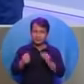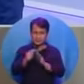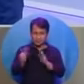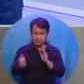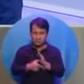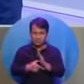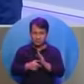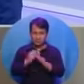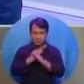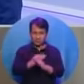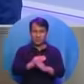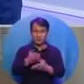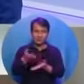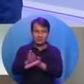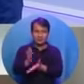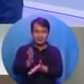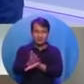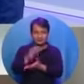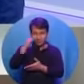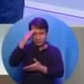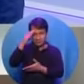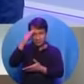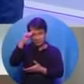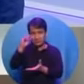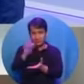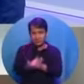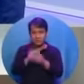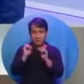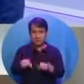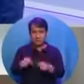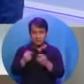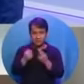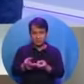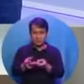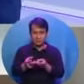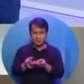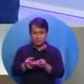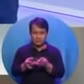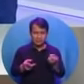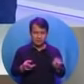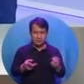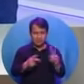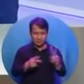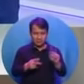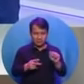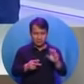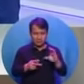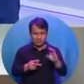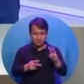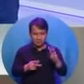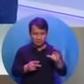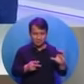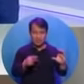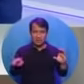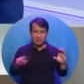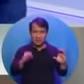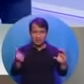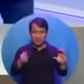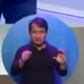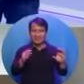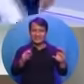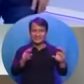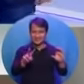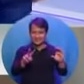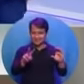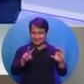naman maprotektahan yung karapatan ng mga mister ng mga living partner na lalaki? Kasi meron tayong bawsi, violence against women and children. Wala bang violence against